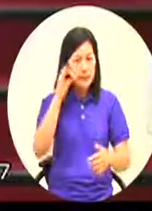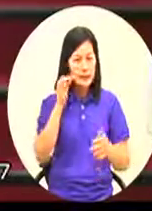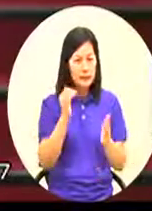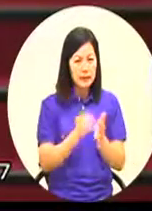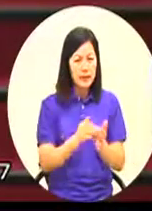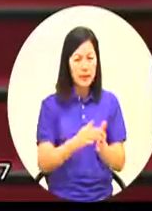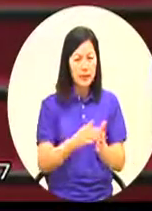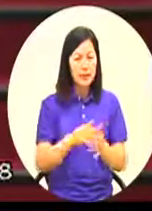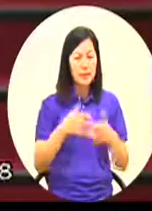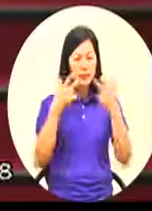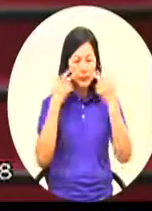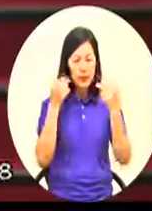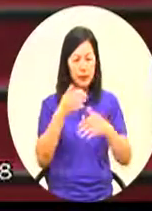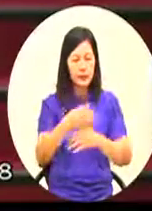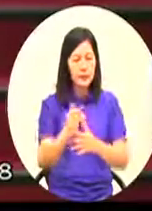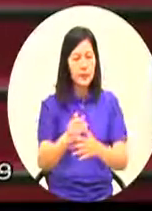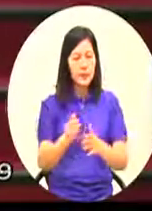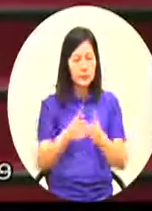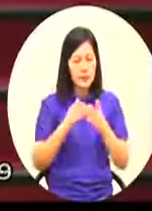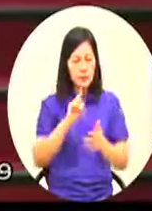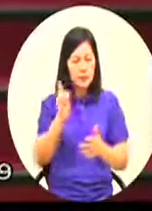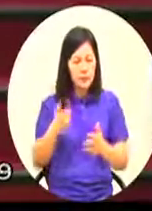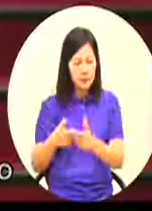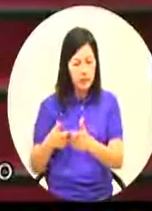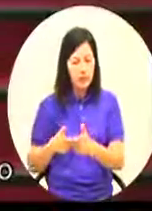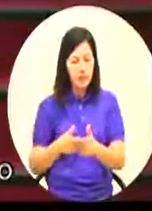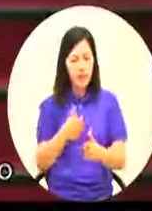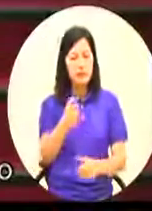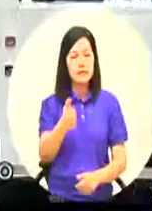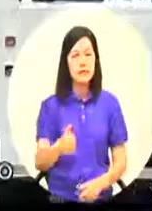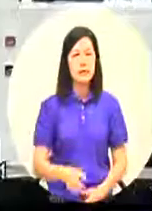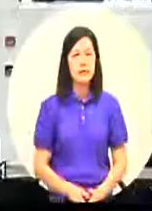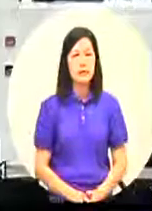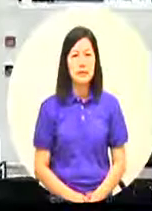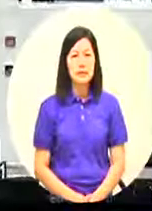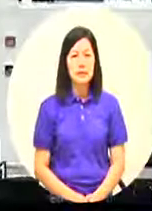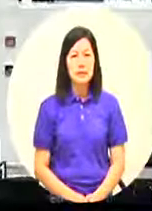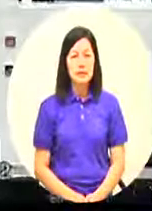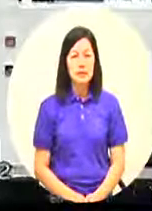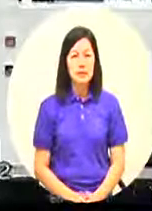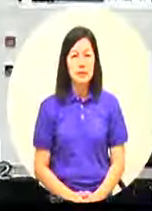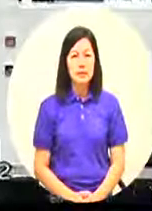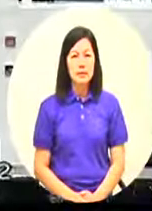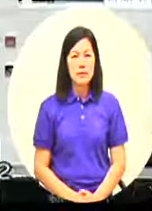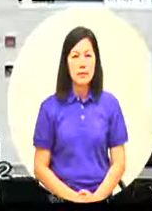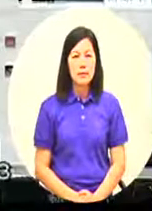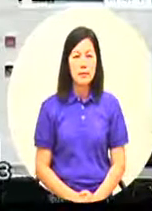求。好，谢谢，祝福大家。 好，谢谢。